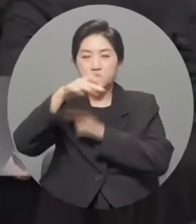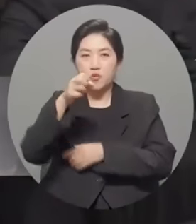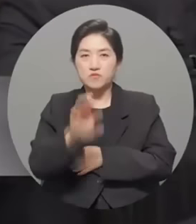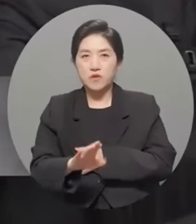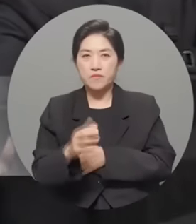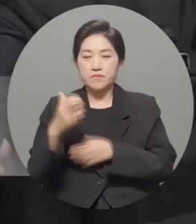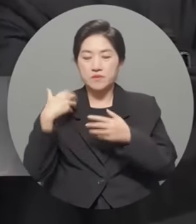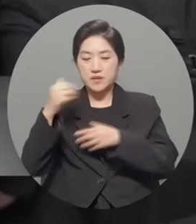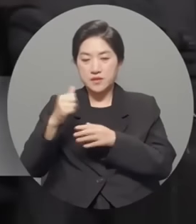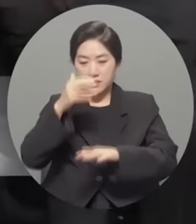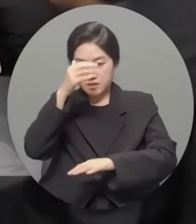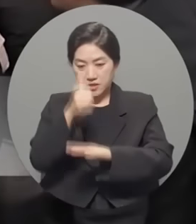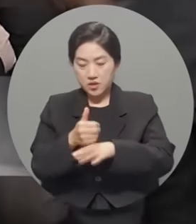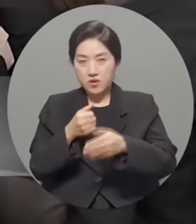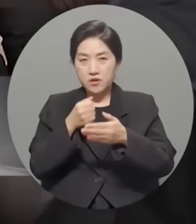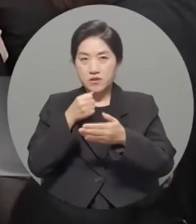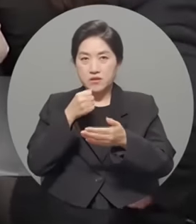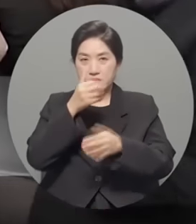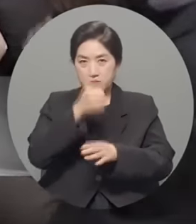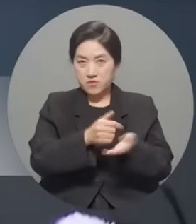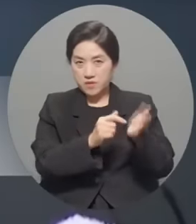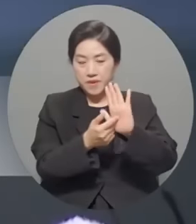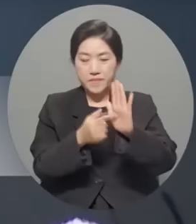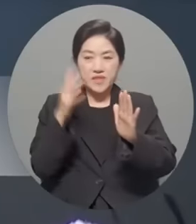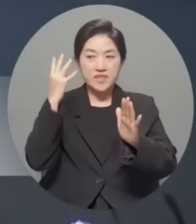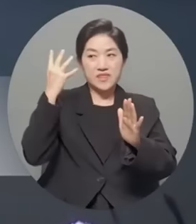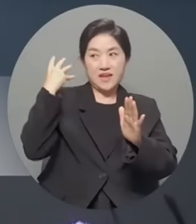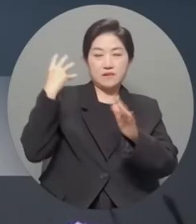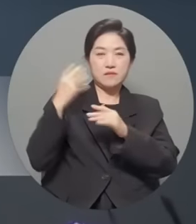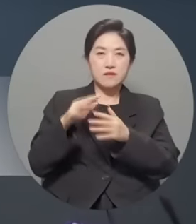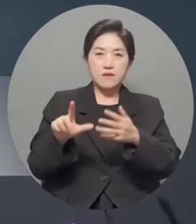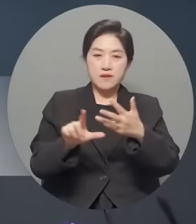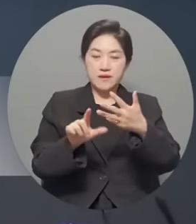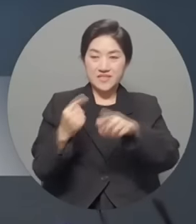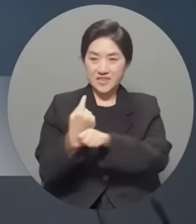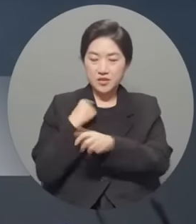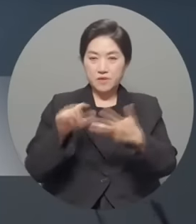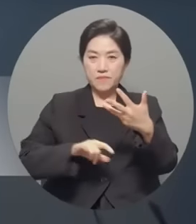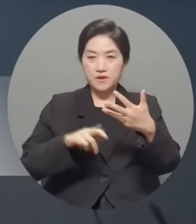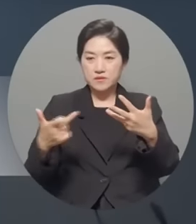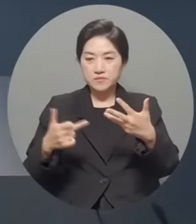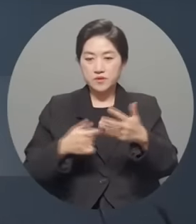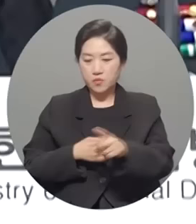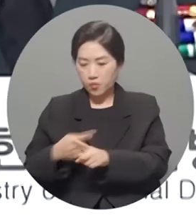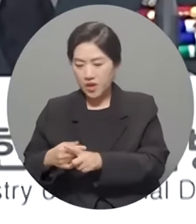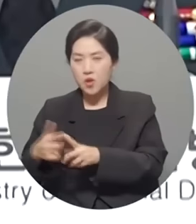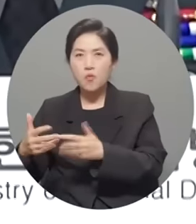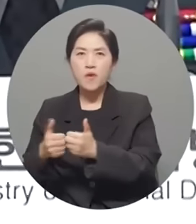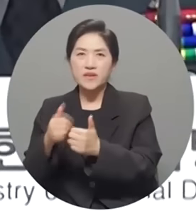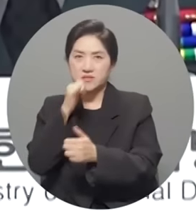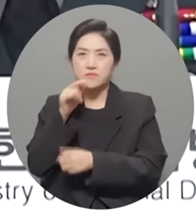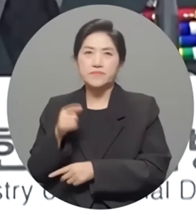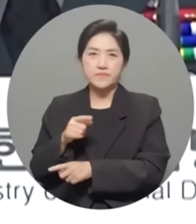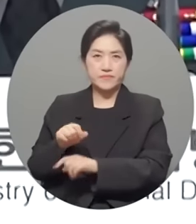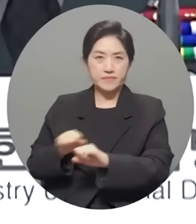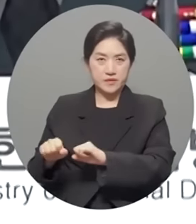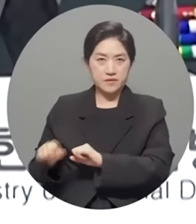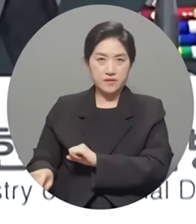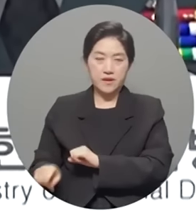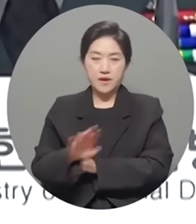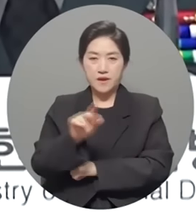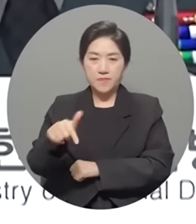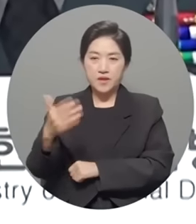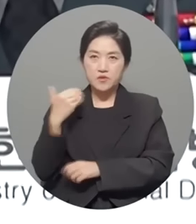최종 결과 발표를 나흘 앞둔 작년 8월 17일 중간 회의를 연 사실이 확인됐습니다. 박 전 본부장